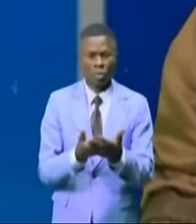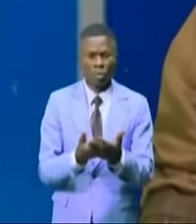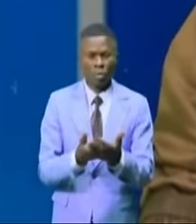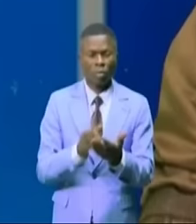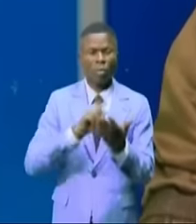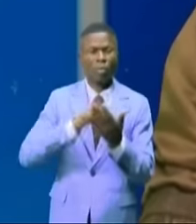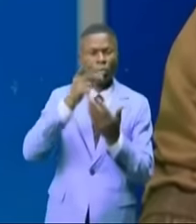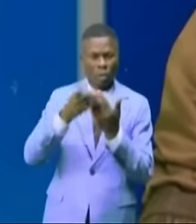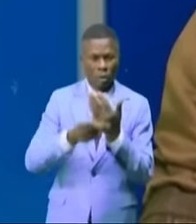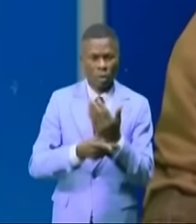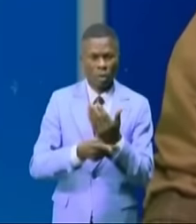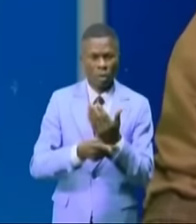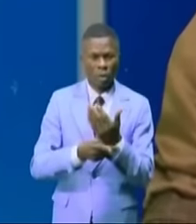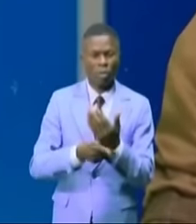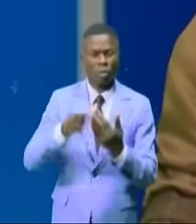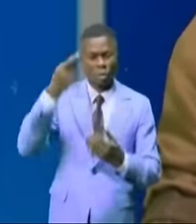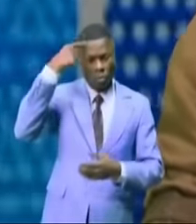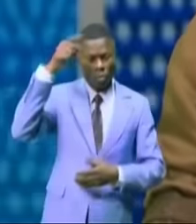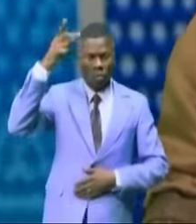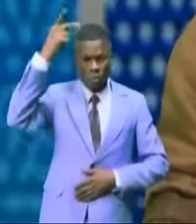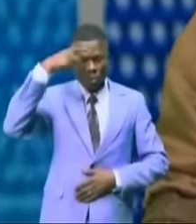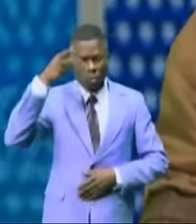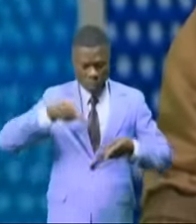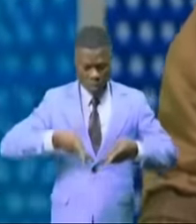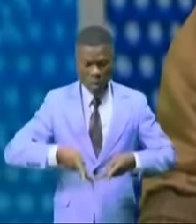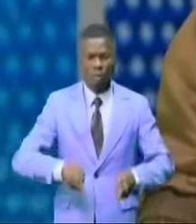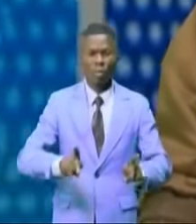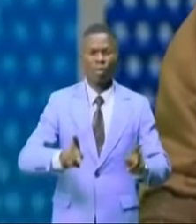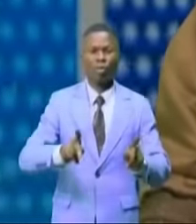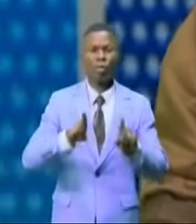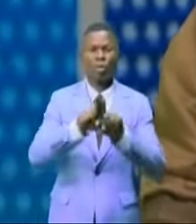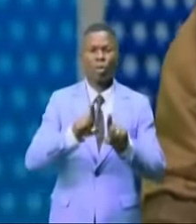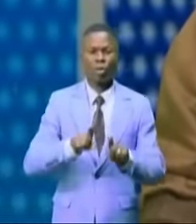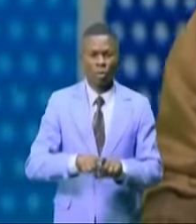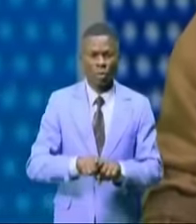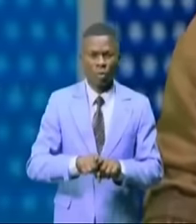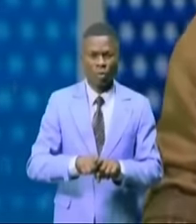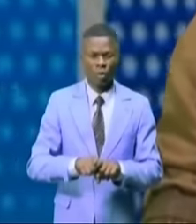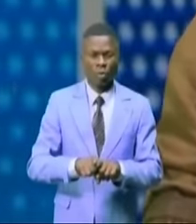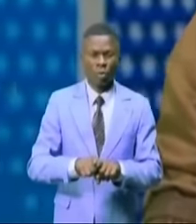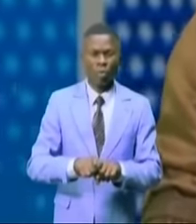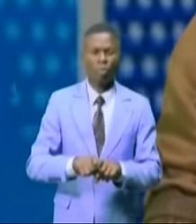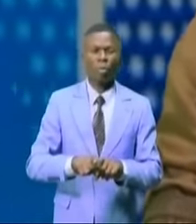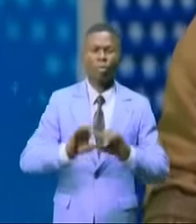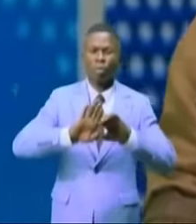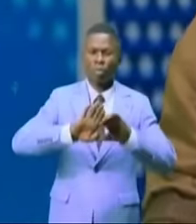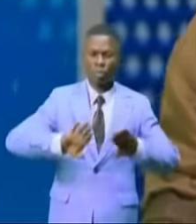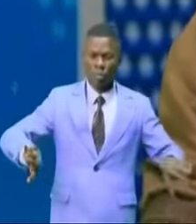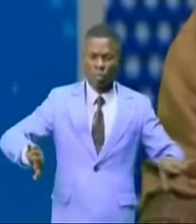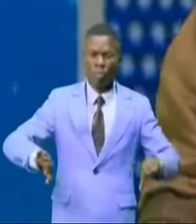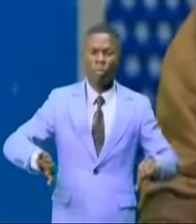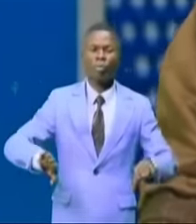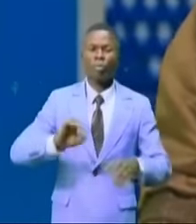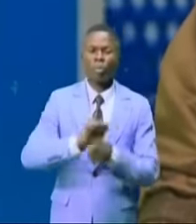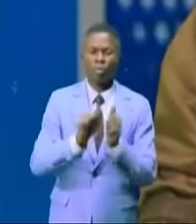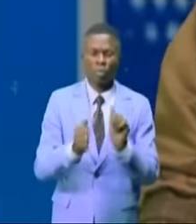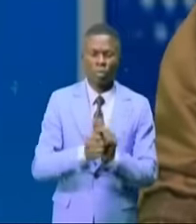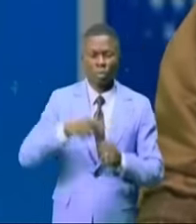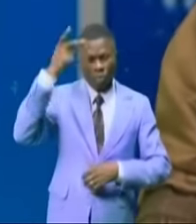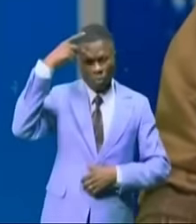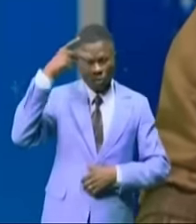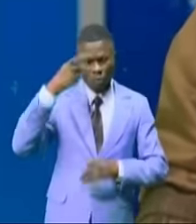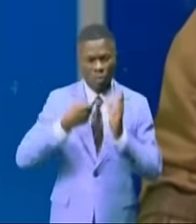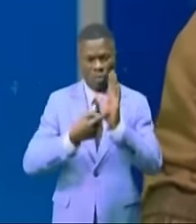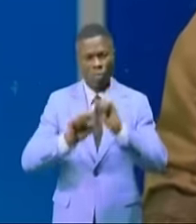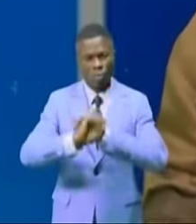d'ordre, on va dire, politique, permettre le décloisonnement de l'espace politique, permettre